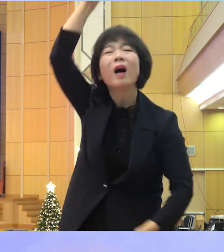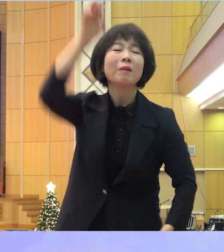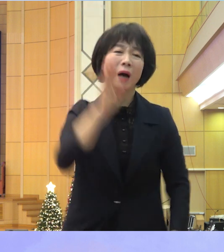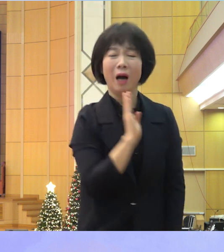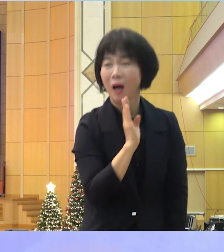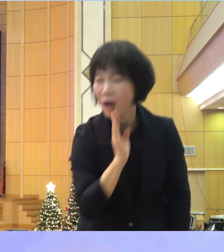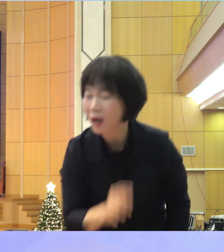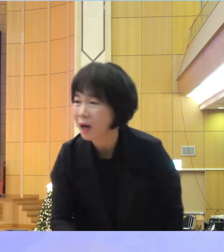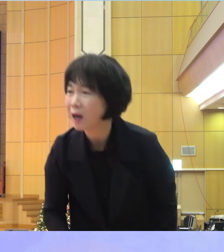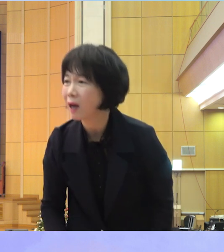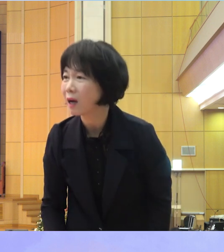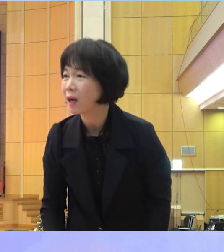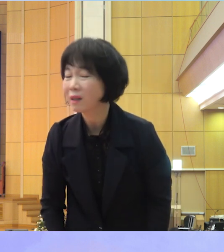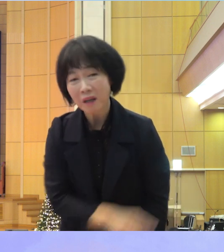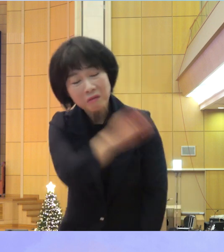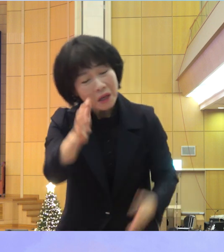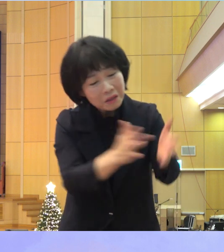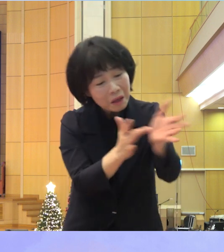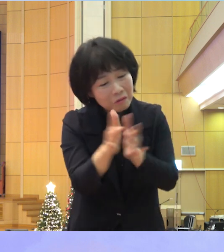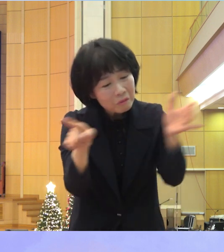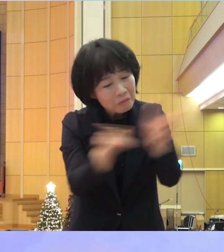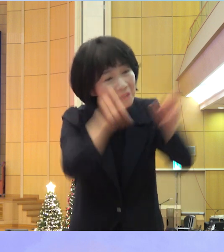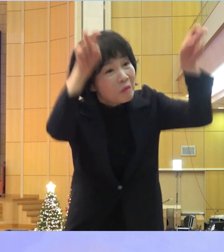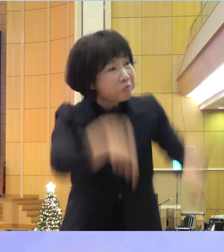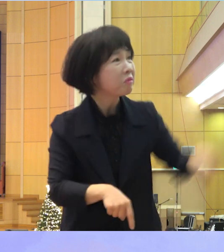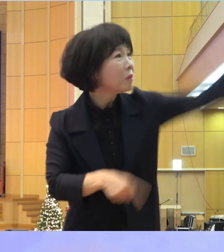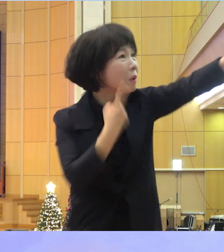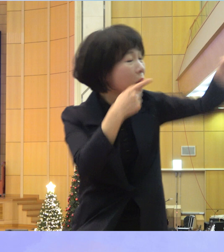있지만은, 주님을 믿지 않고 이 땅에